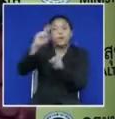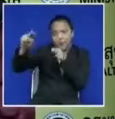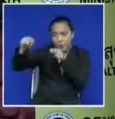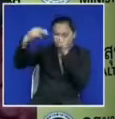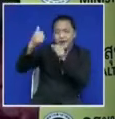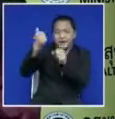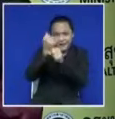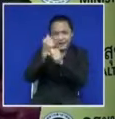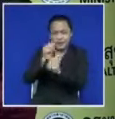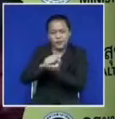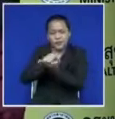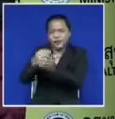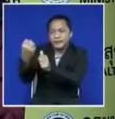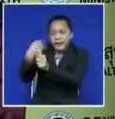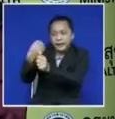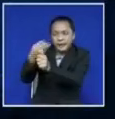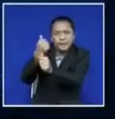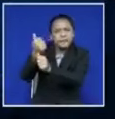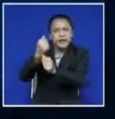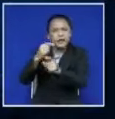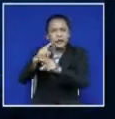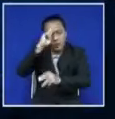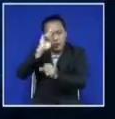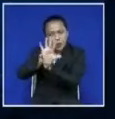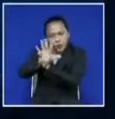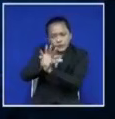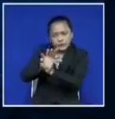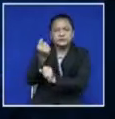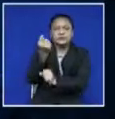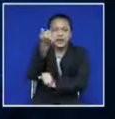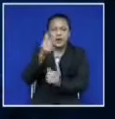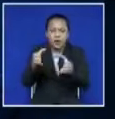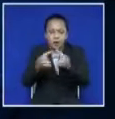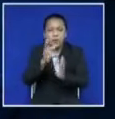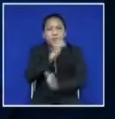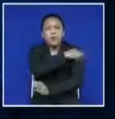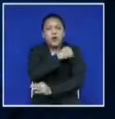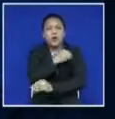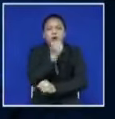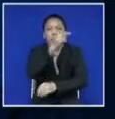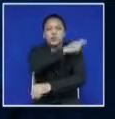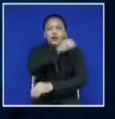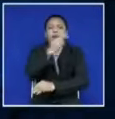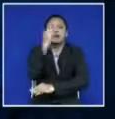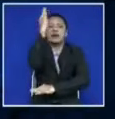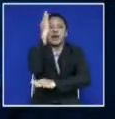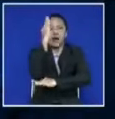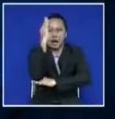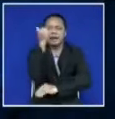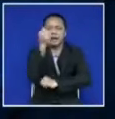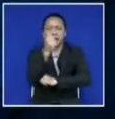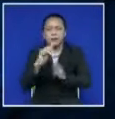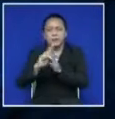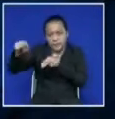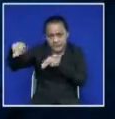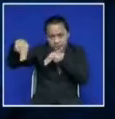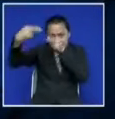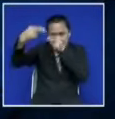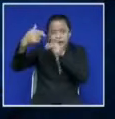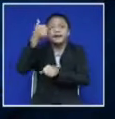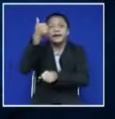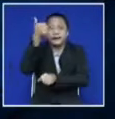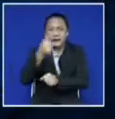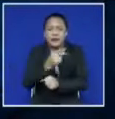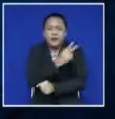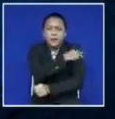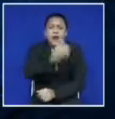ยสามารถเข้ารับนัดแล้วก็ตรวจคัดกรองโควิด-19 กับทีมแพทย์ราชวิถีผ่านระบบออนไลน์ราชวิถี